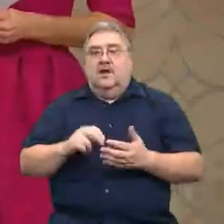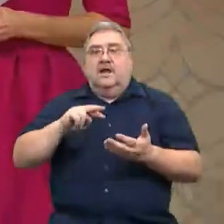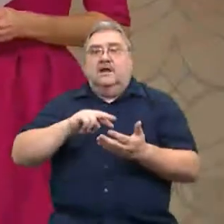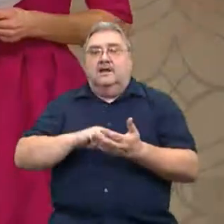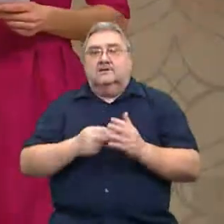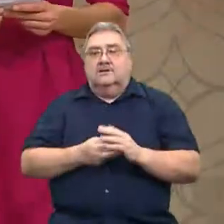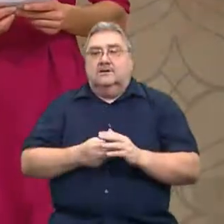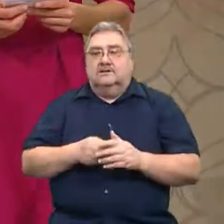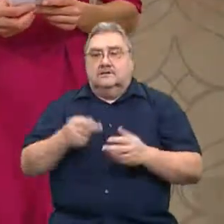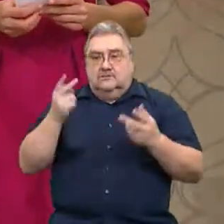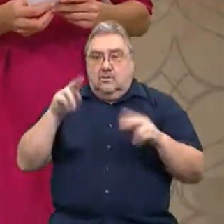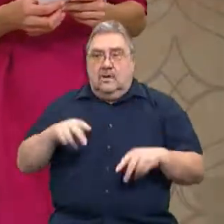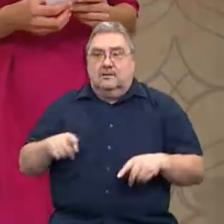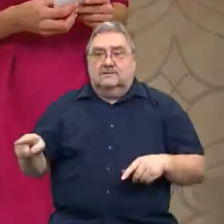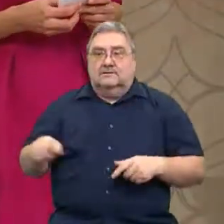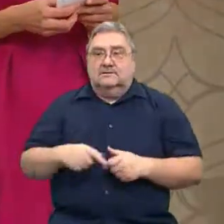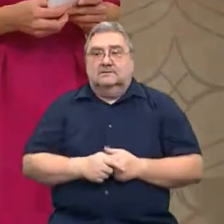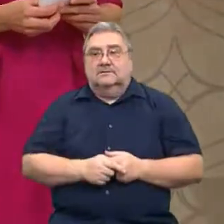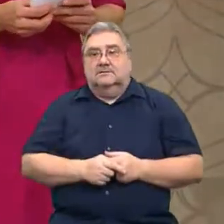Inženýři jsou za? Inženýři.